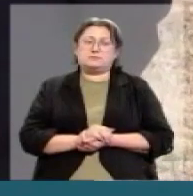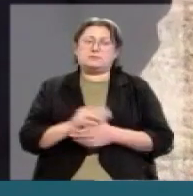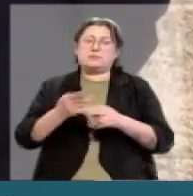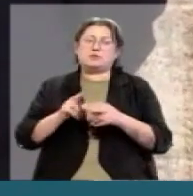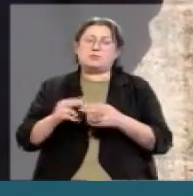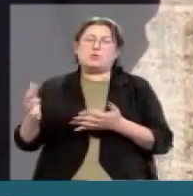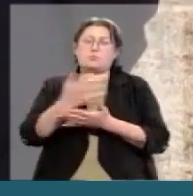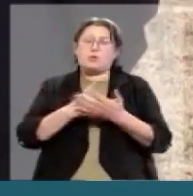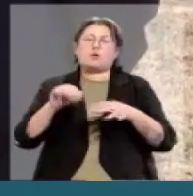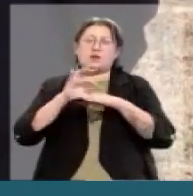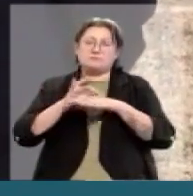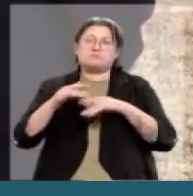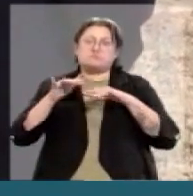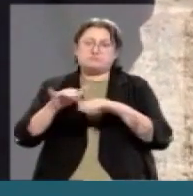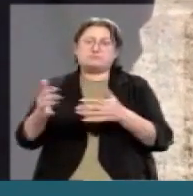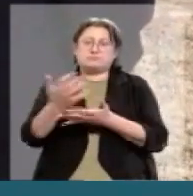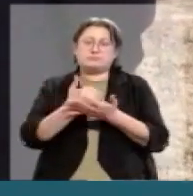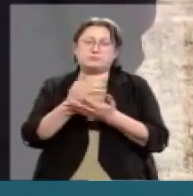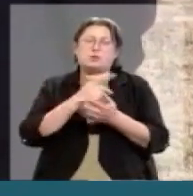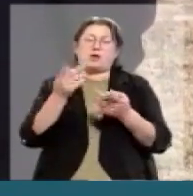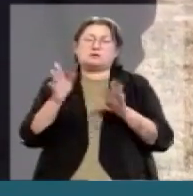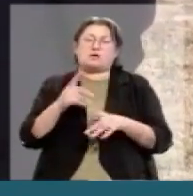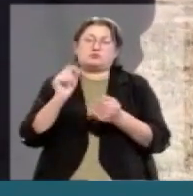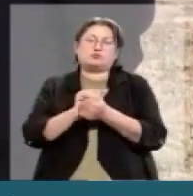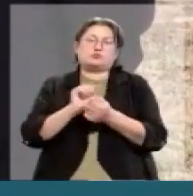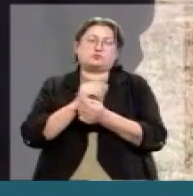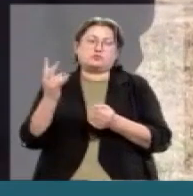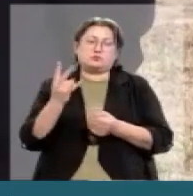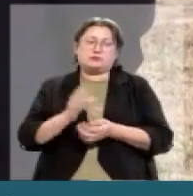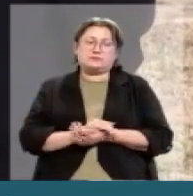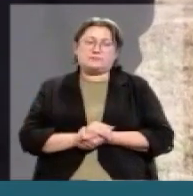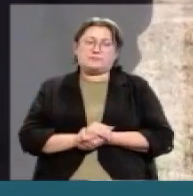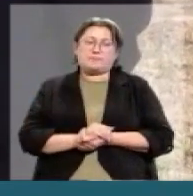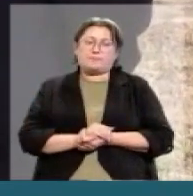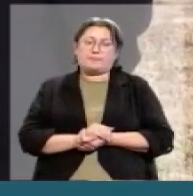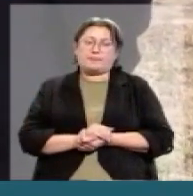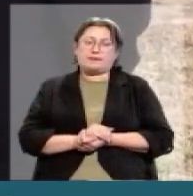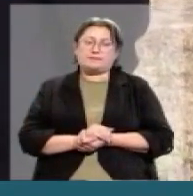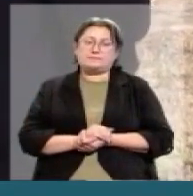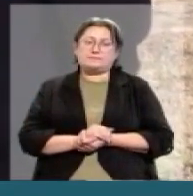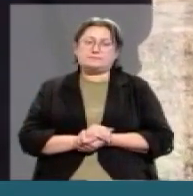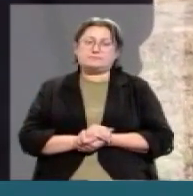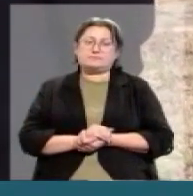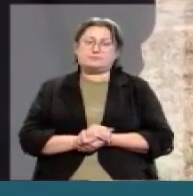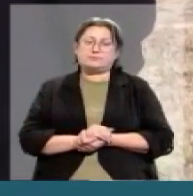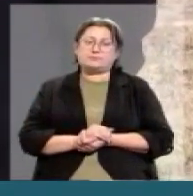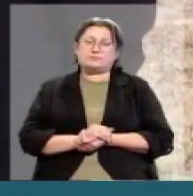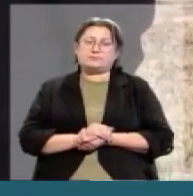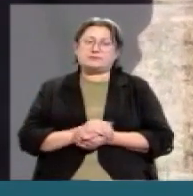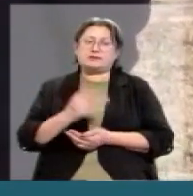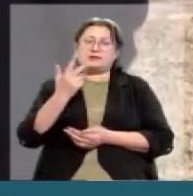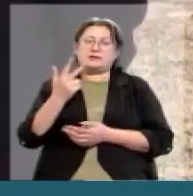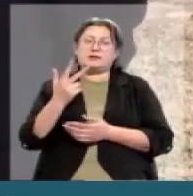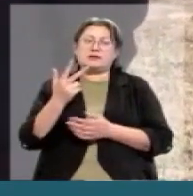Поэтому уборка идет. 60%, наверное, мы уже убрали. Я за свою компанию. Где-то 3